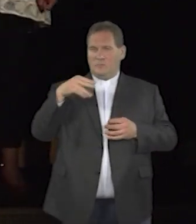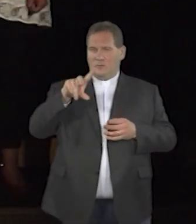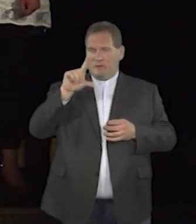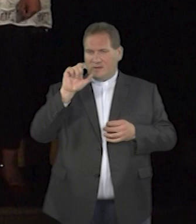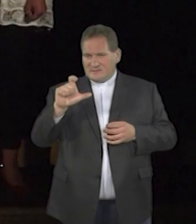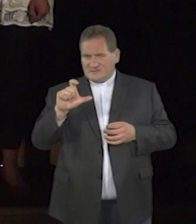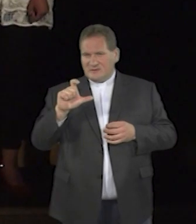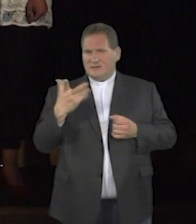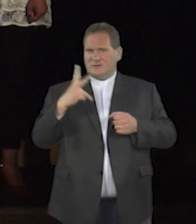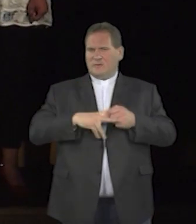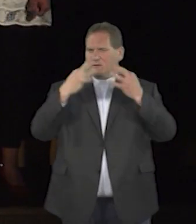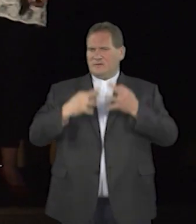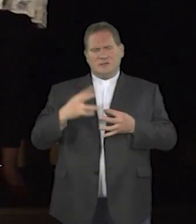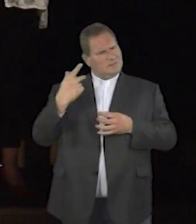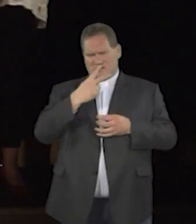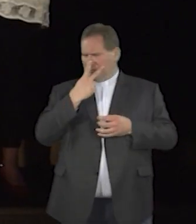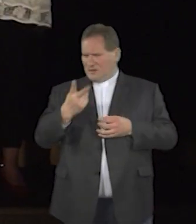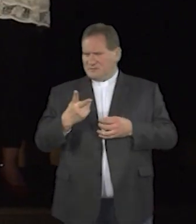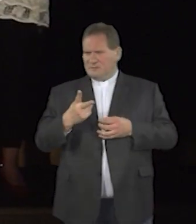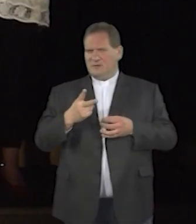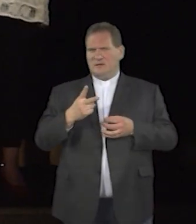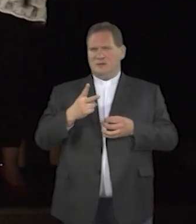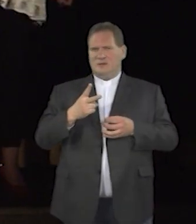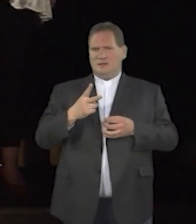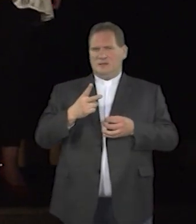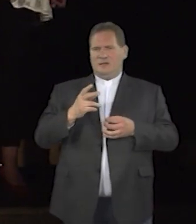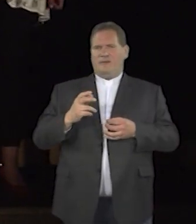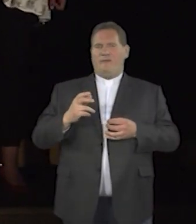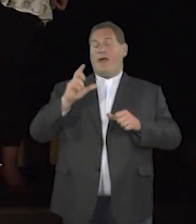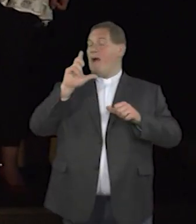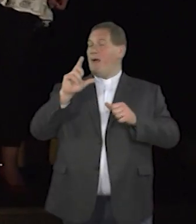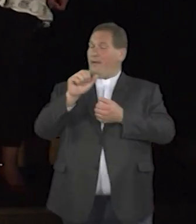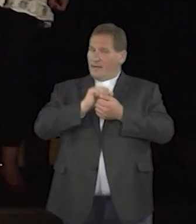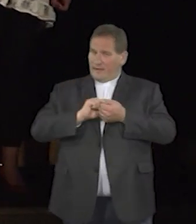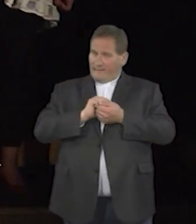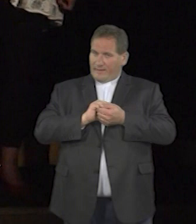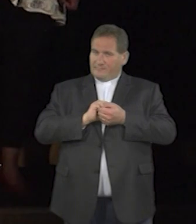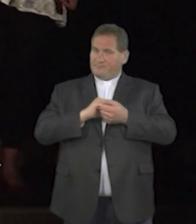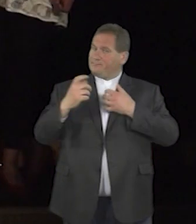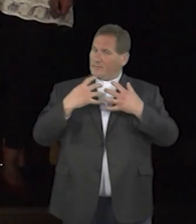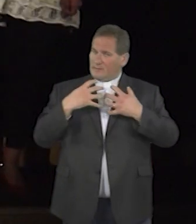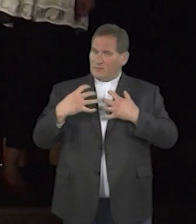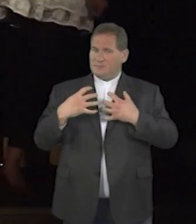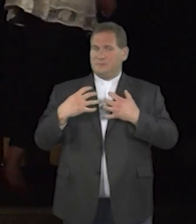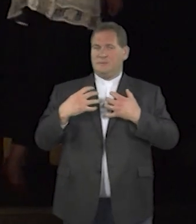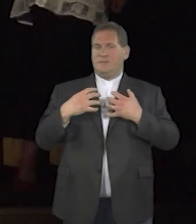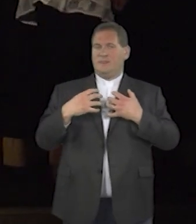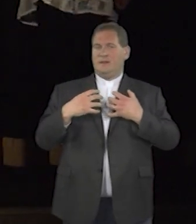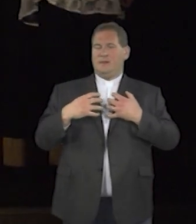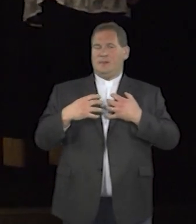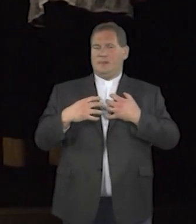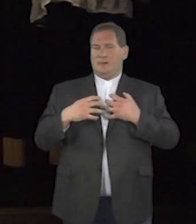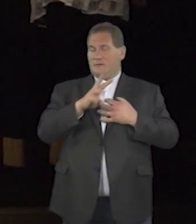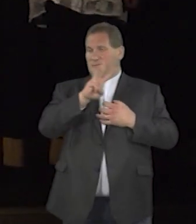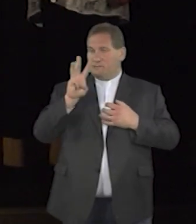bo on tam z aktorami jest za tą zasłonką, a zaraz aktorzy Wam się